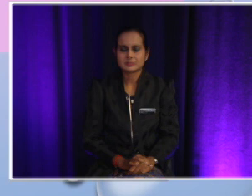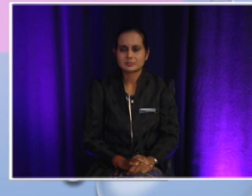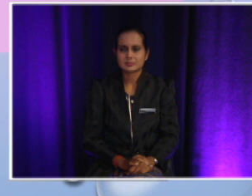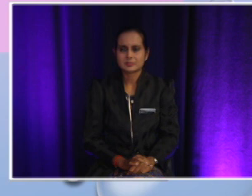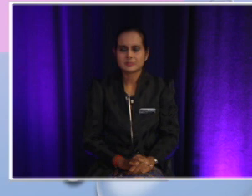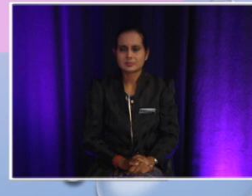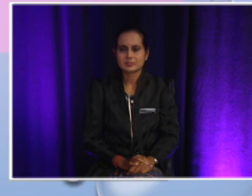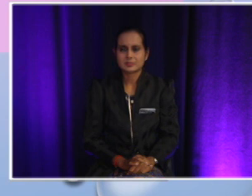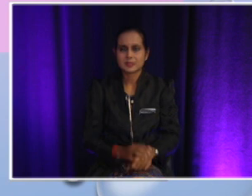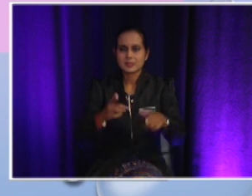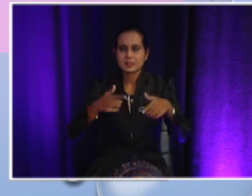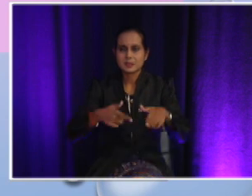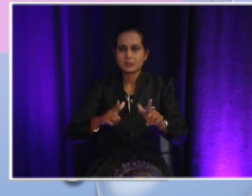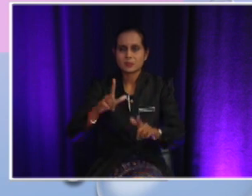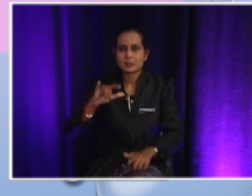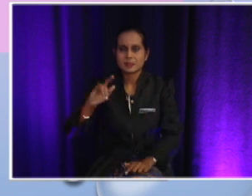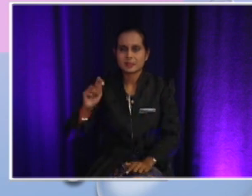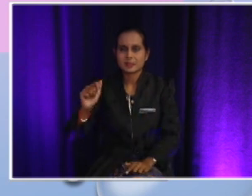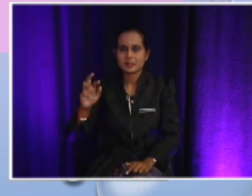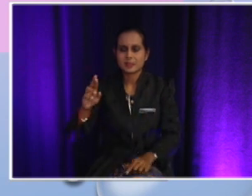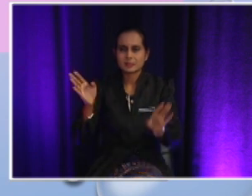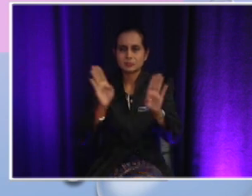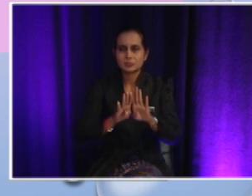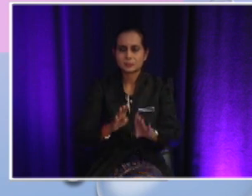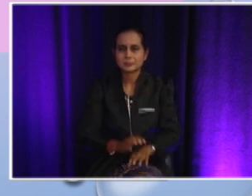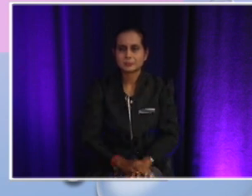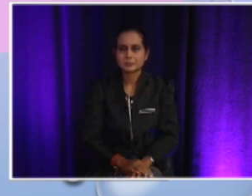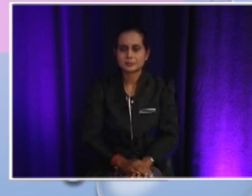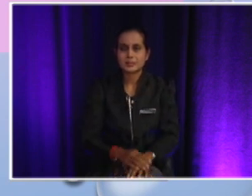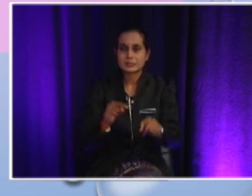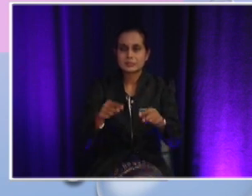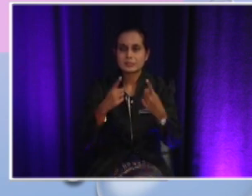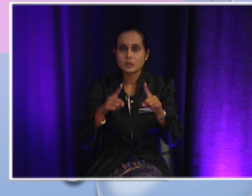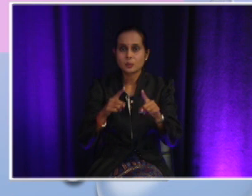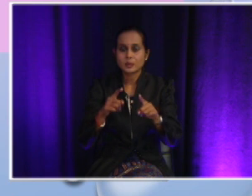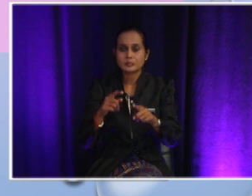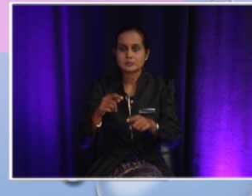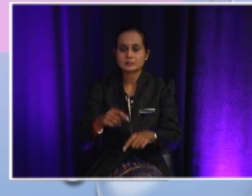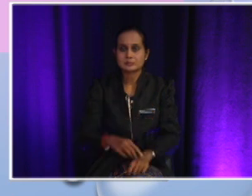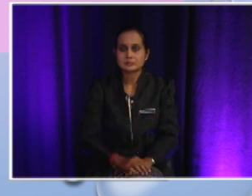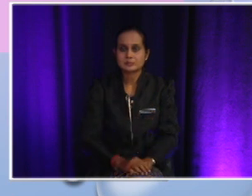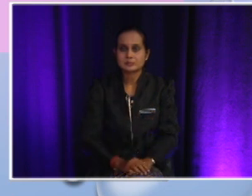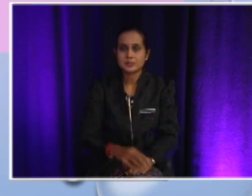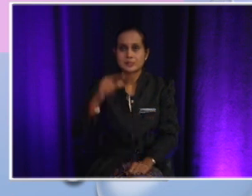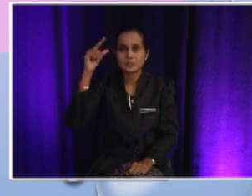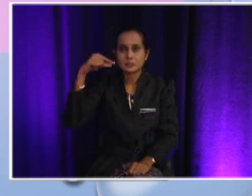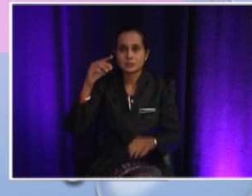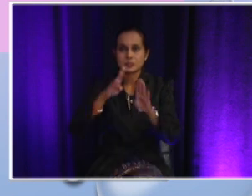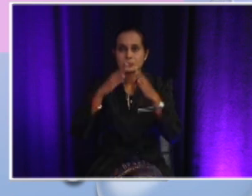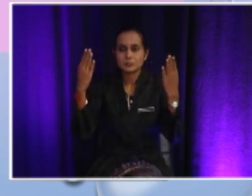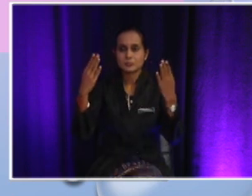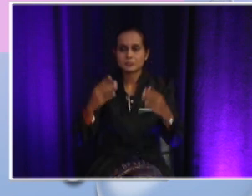tertutup. Okey. So di sini, okay, di sini jawapan tadi kita kata suis terbuka. Seolah-olah